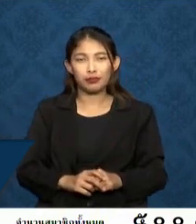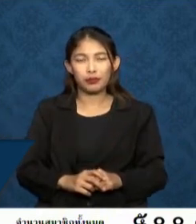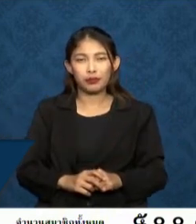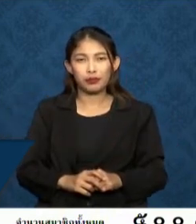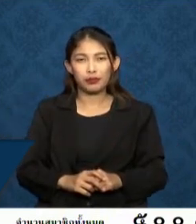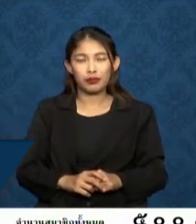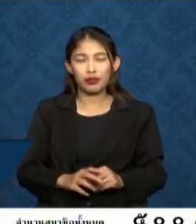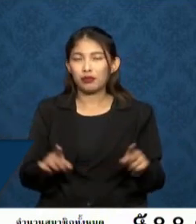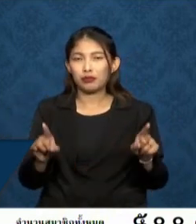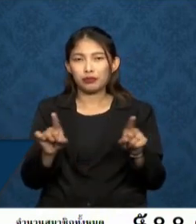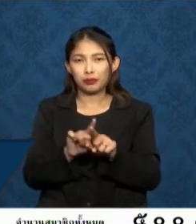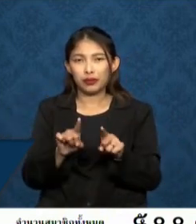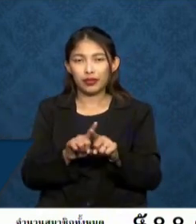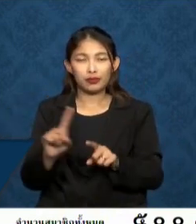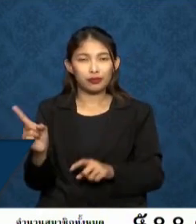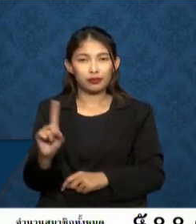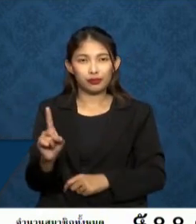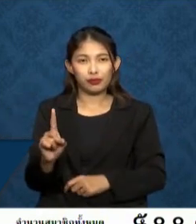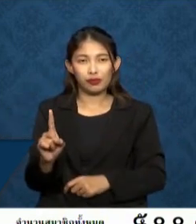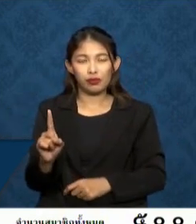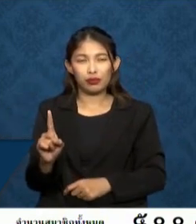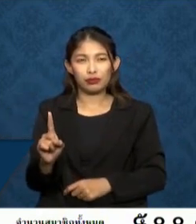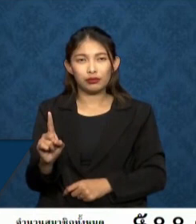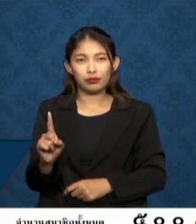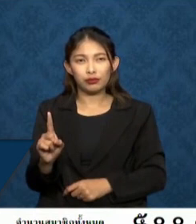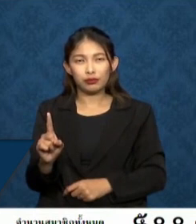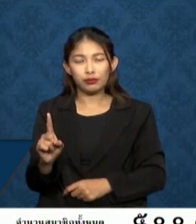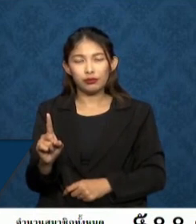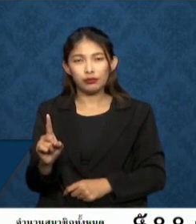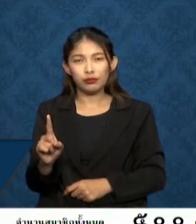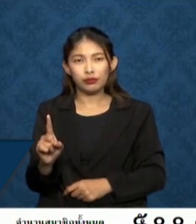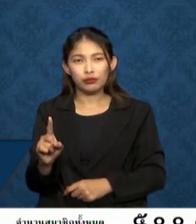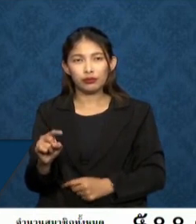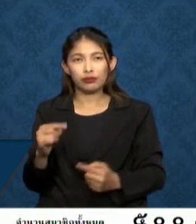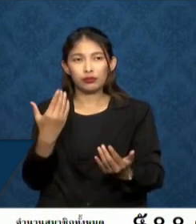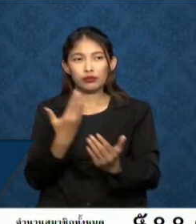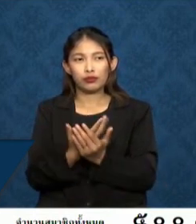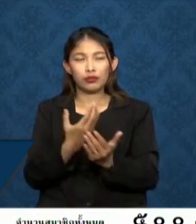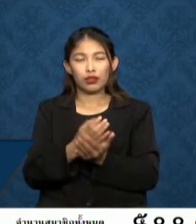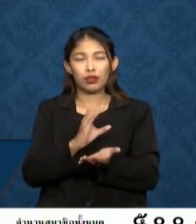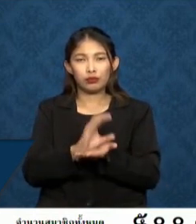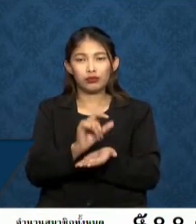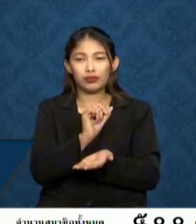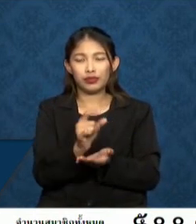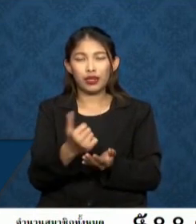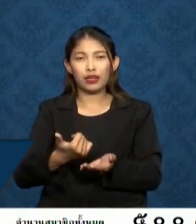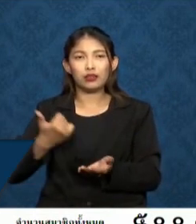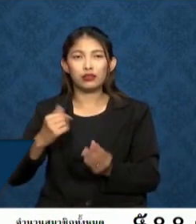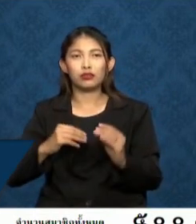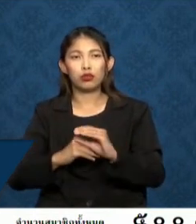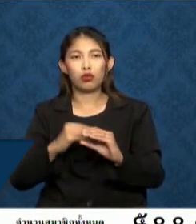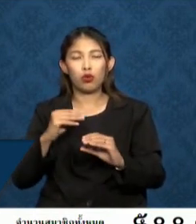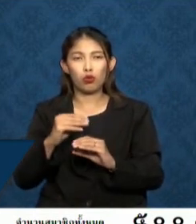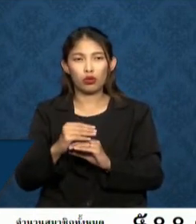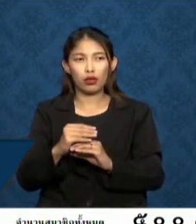เช่นเดียวกันนะครับท่านประธานคืองบประมาณส่วนรายจ่ายอื่นของโครงการ